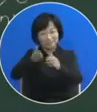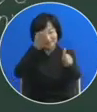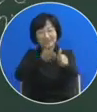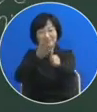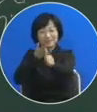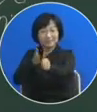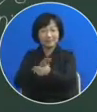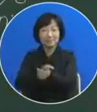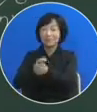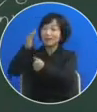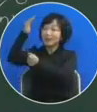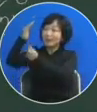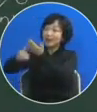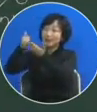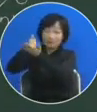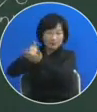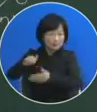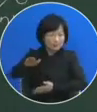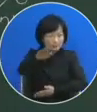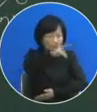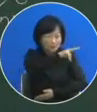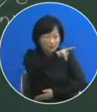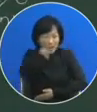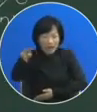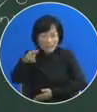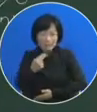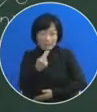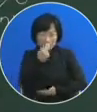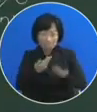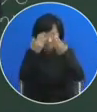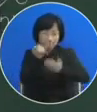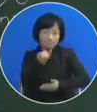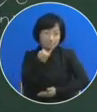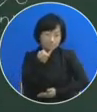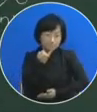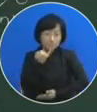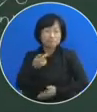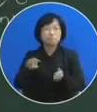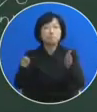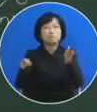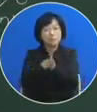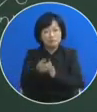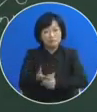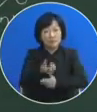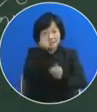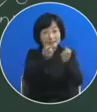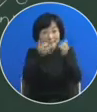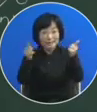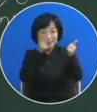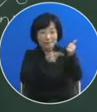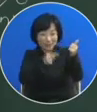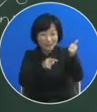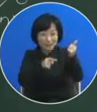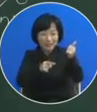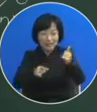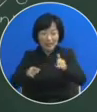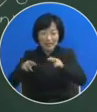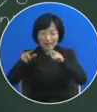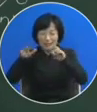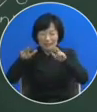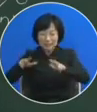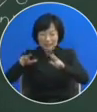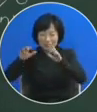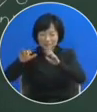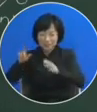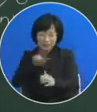하나님은 여러분에게 생명 건 자들, 믿음 가진 자들에게 이 시대에 가장 중요한 것을 응답하시려고 준비해 놓으셨다. That